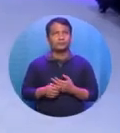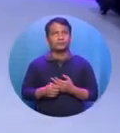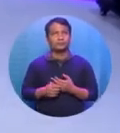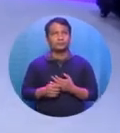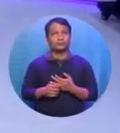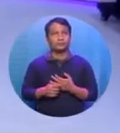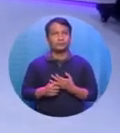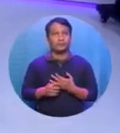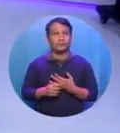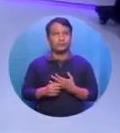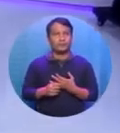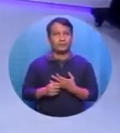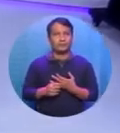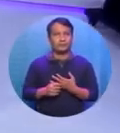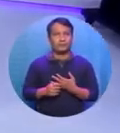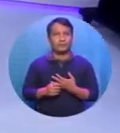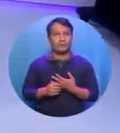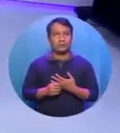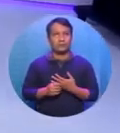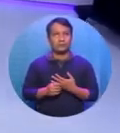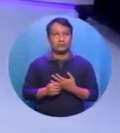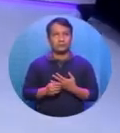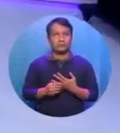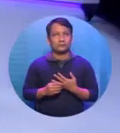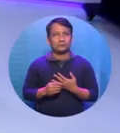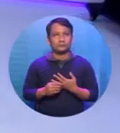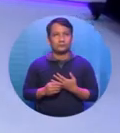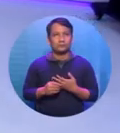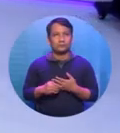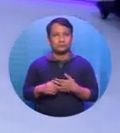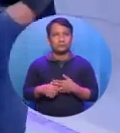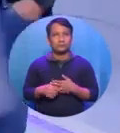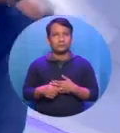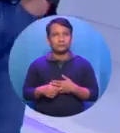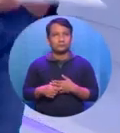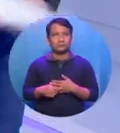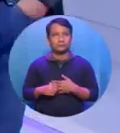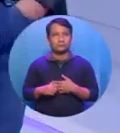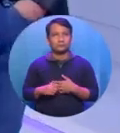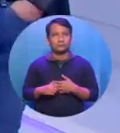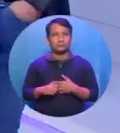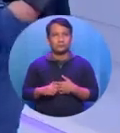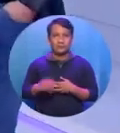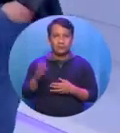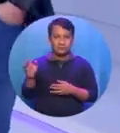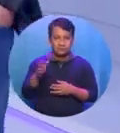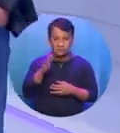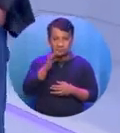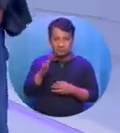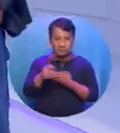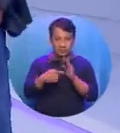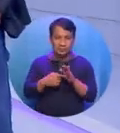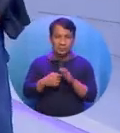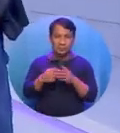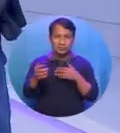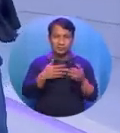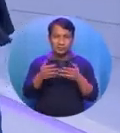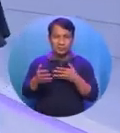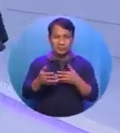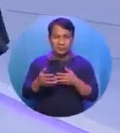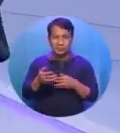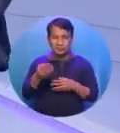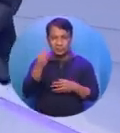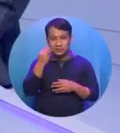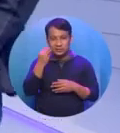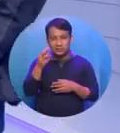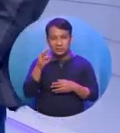Ma'am Chan. Ma'am Chan, Ma'am Chan, Ma'am Chan. Maring Chan, Beshi Chan. Maring